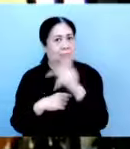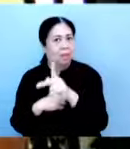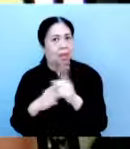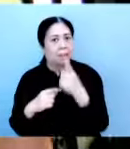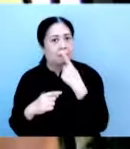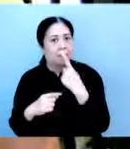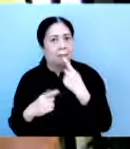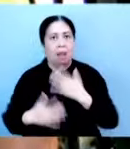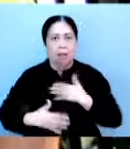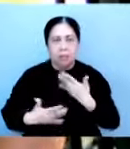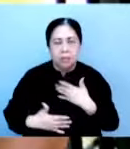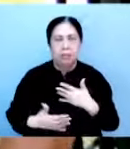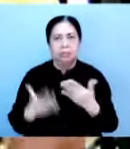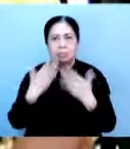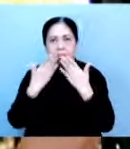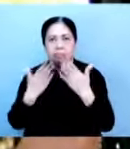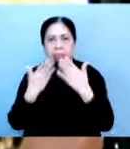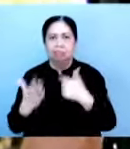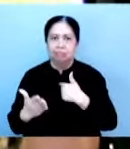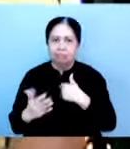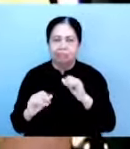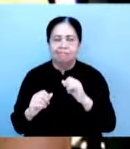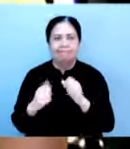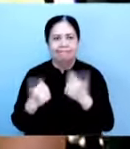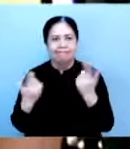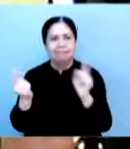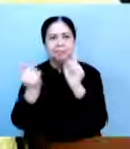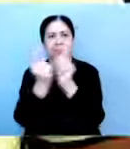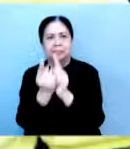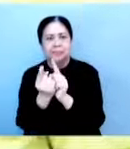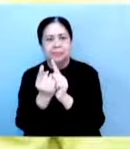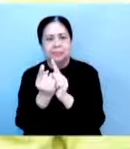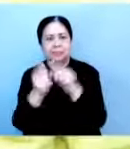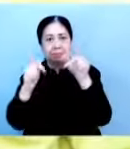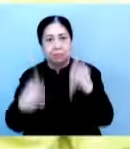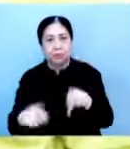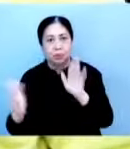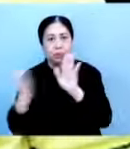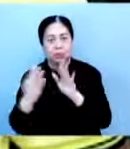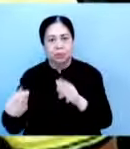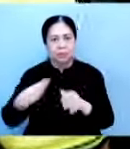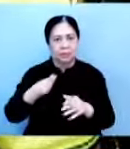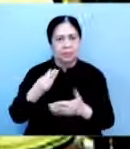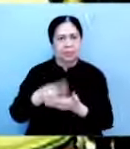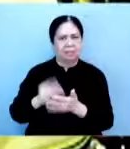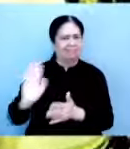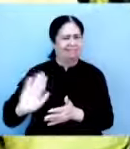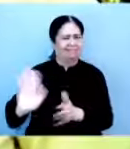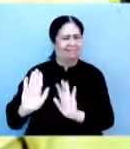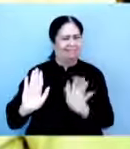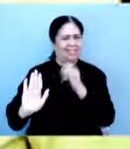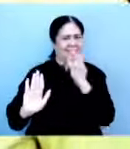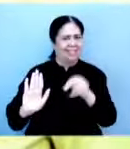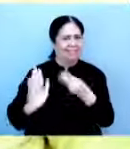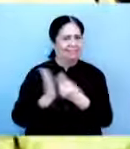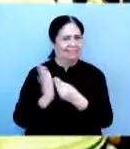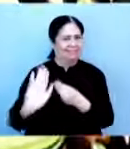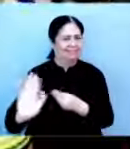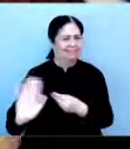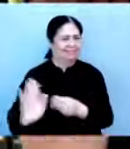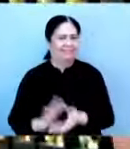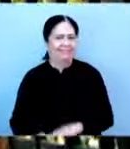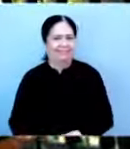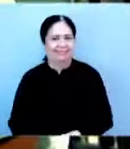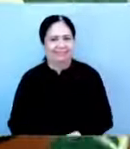Syempre magpapasalamat sa akin hanggang sa nag-meet kami in person binibigyan ni nga ako ng pera pero hindi ko na tinanggap o Grabe no man ang